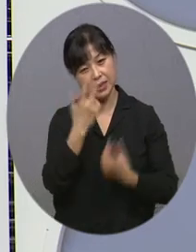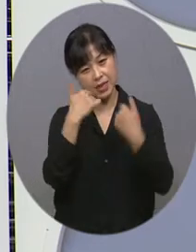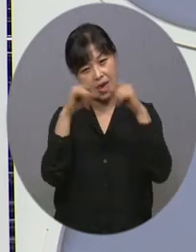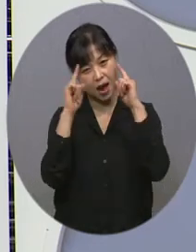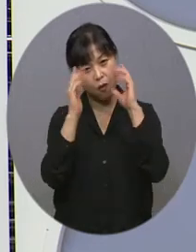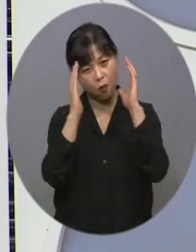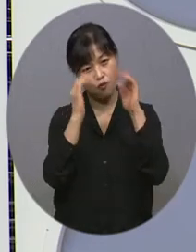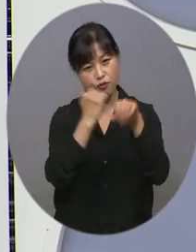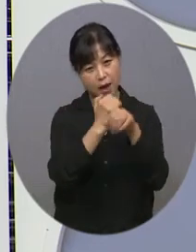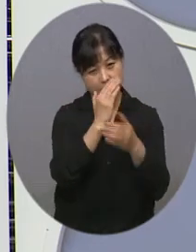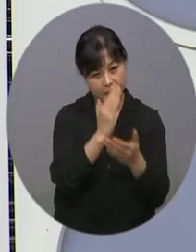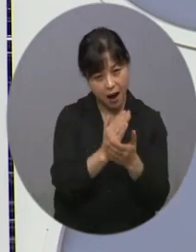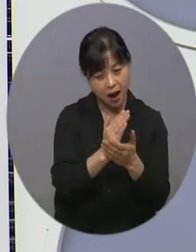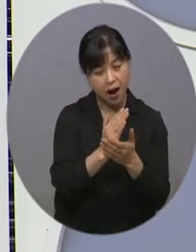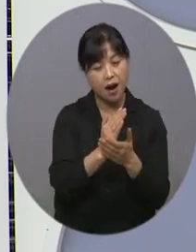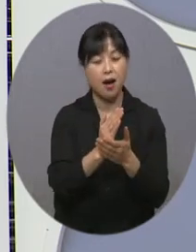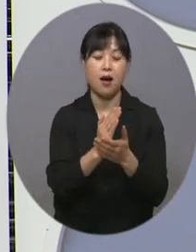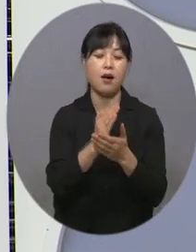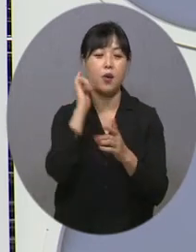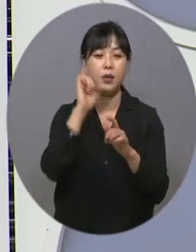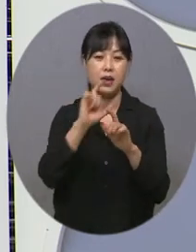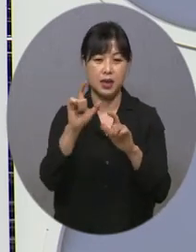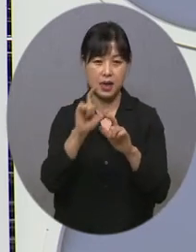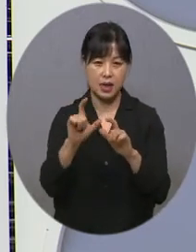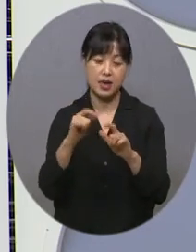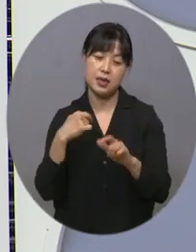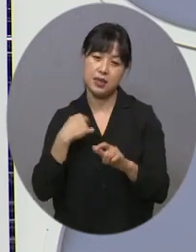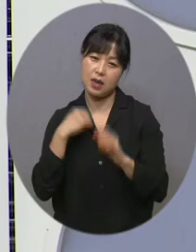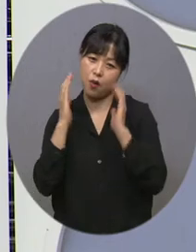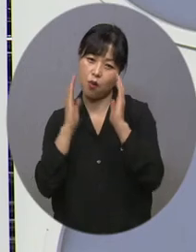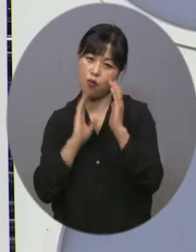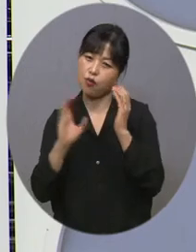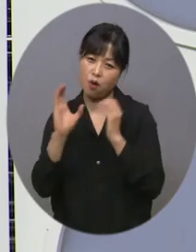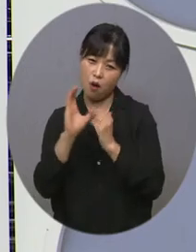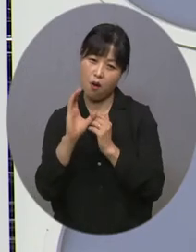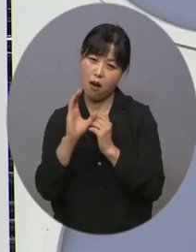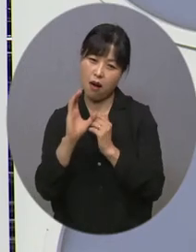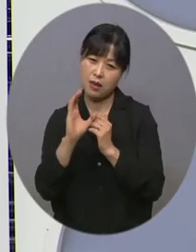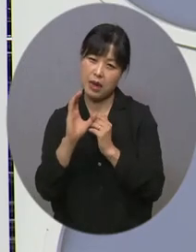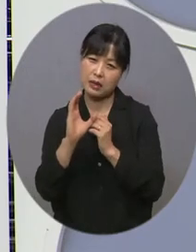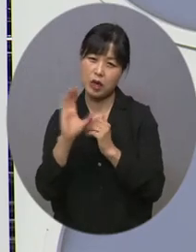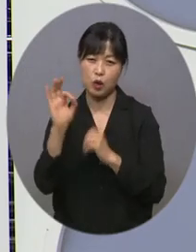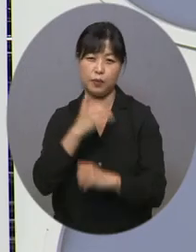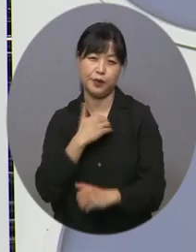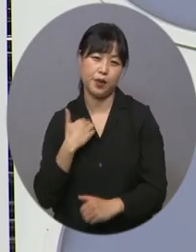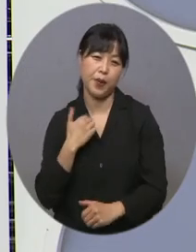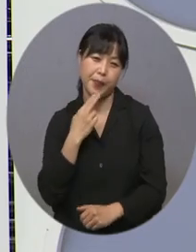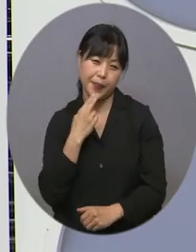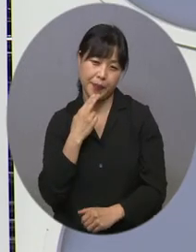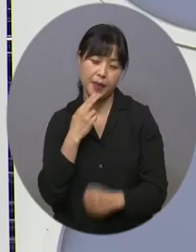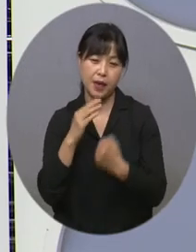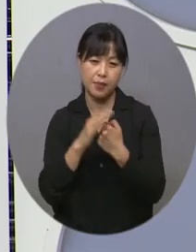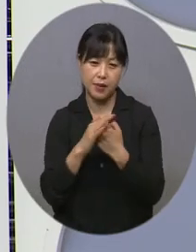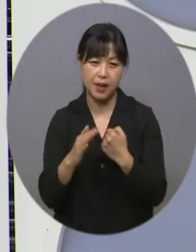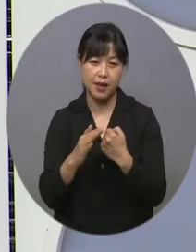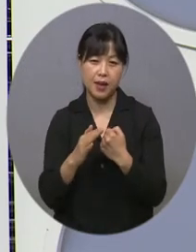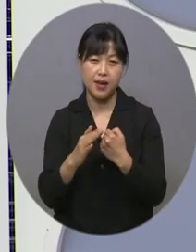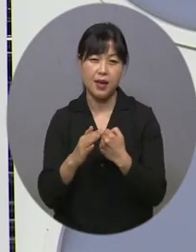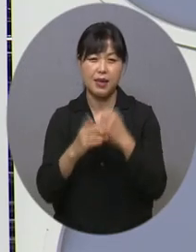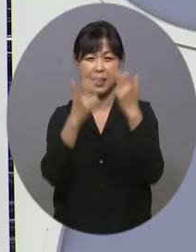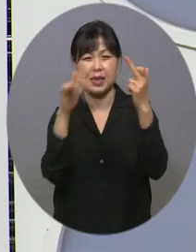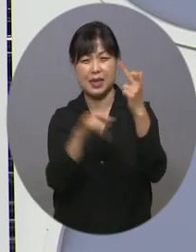재수를 할까 뭐 할까 하다가 재수할 형편은 못 되고 가정 형편이 그래서 처음에는 이제 저 산간